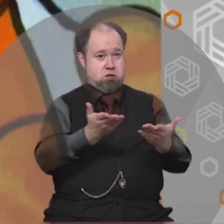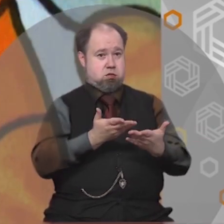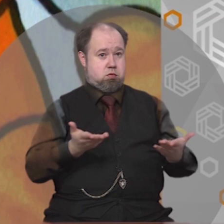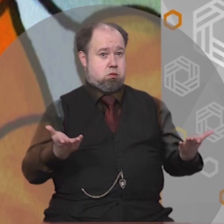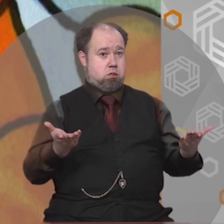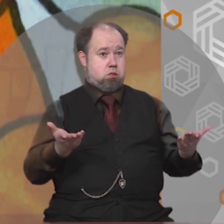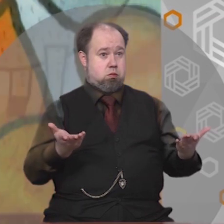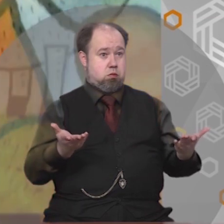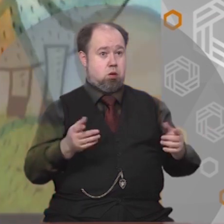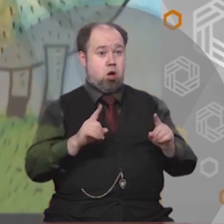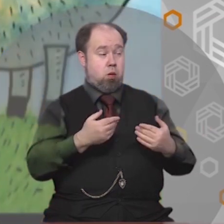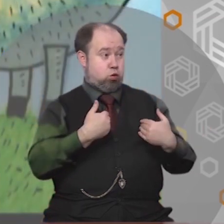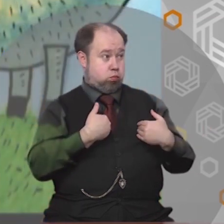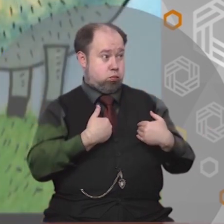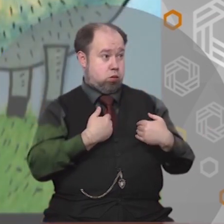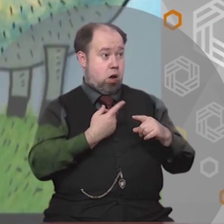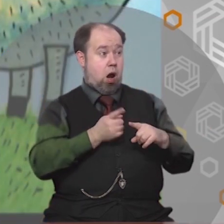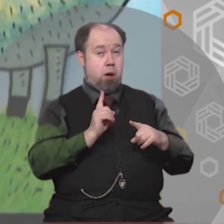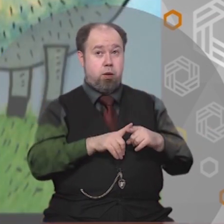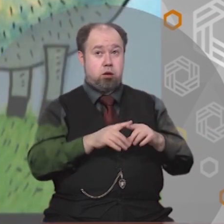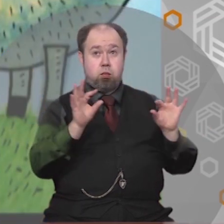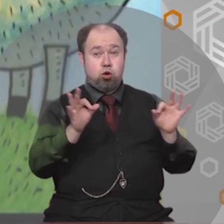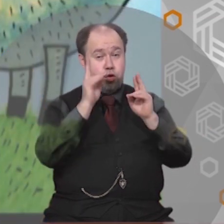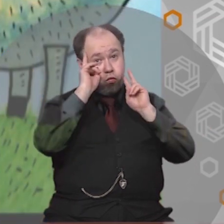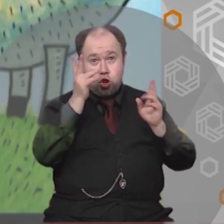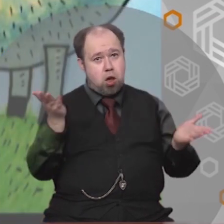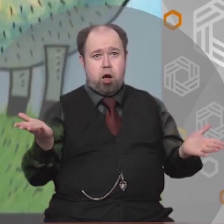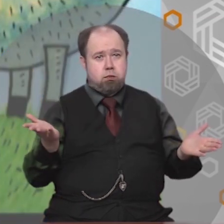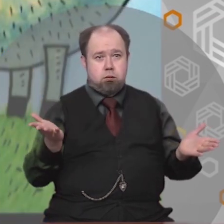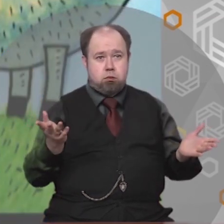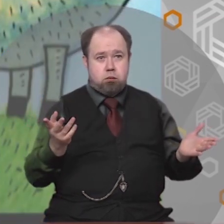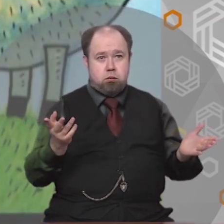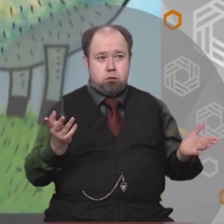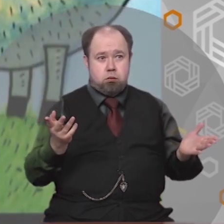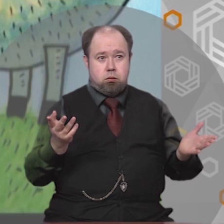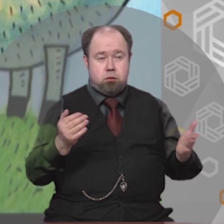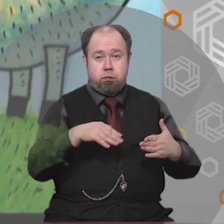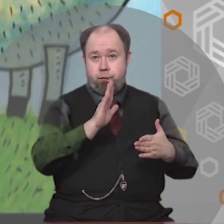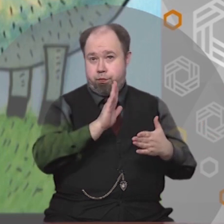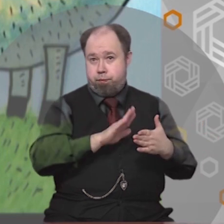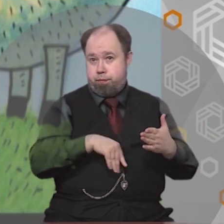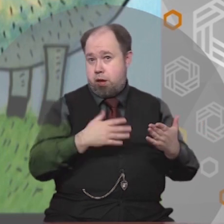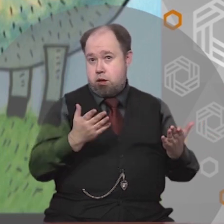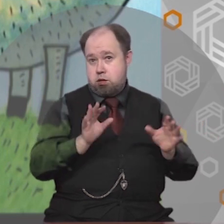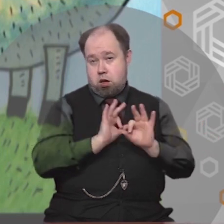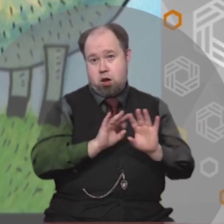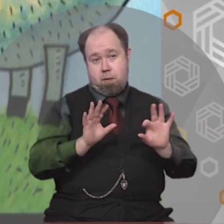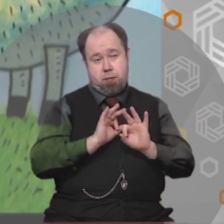Мяу. И почему мы об этом ничего не знаем? Вау. Бе-бе-бе-бе-бе